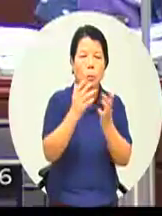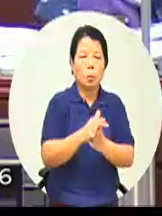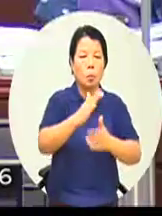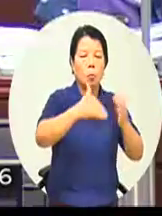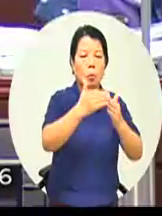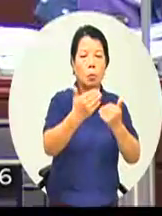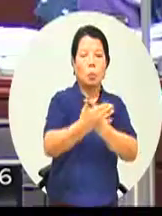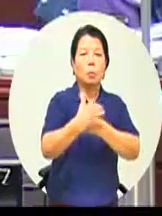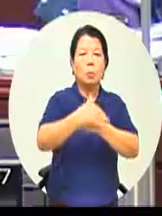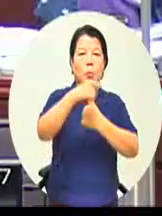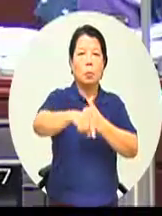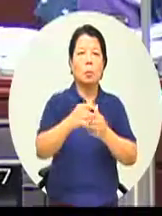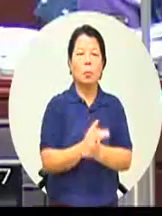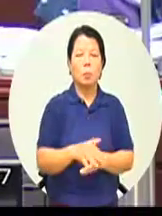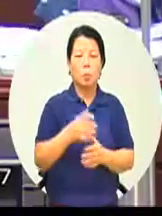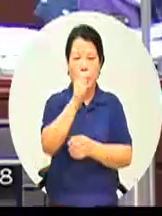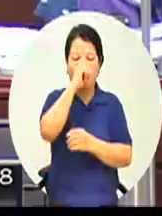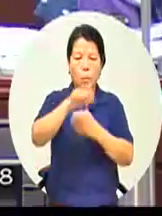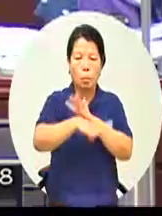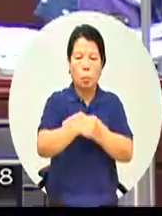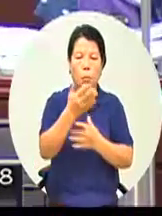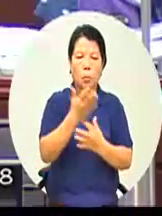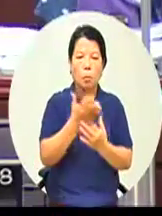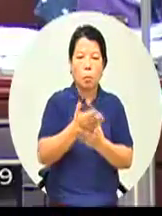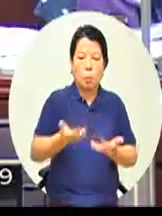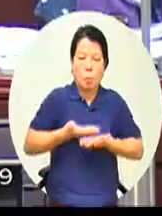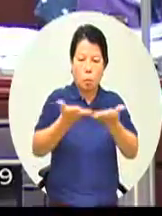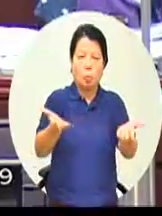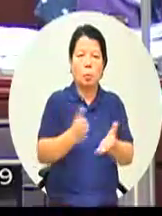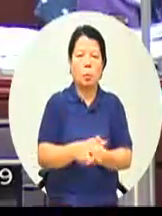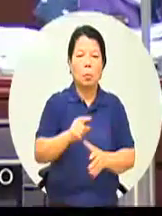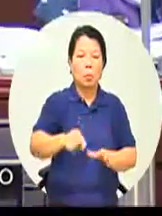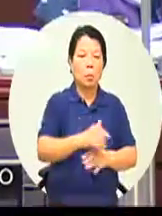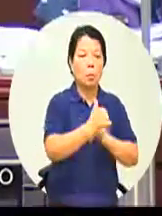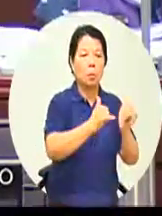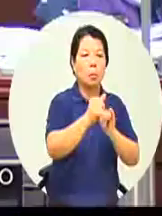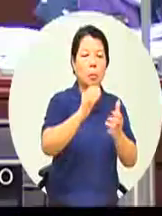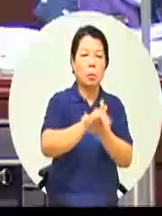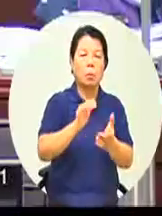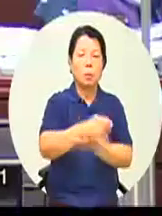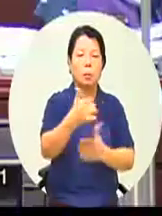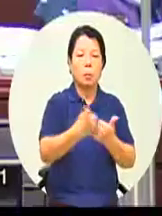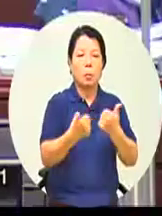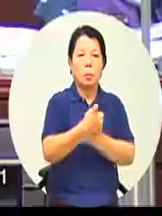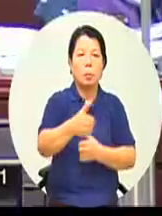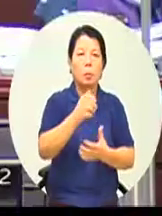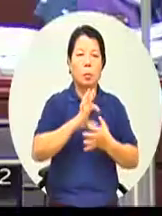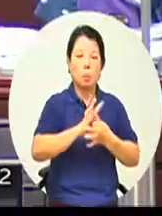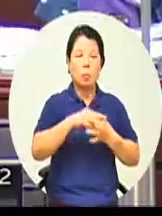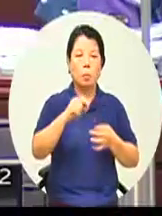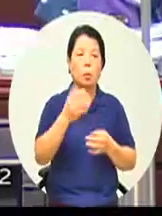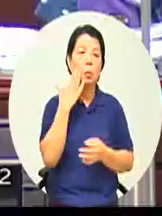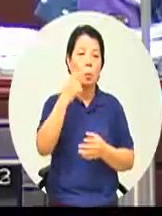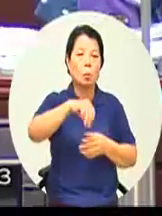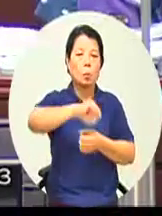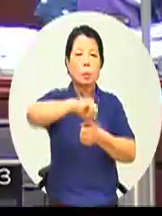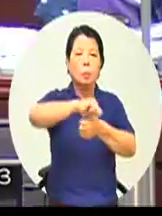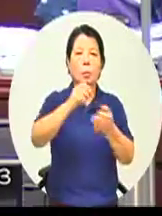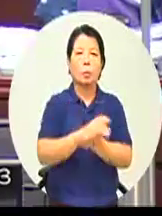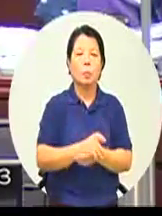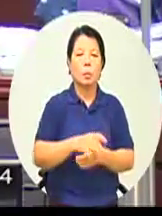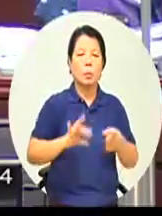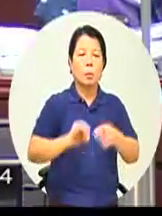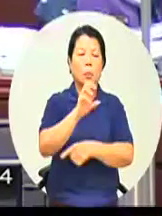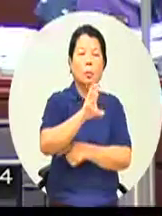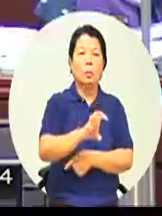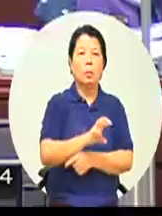来支持这个政策，把好的空间让出来。那所有的市民朋友跟议员最关心的是说，如果我们增加到40%这